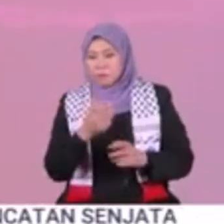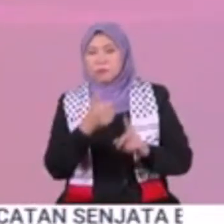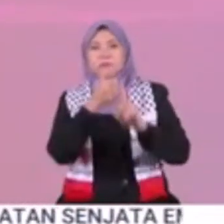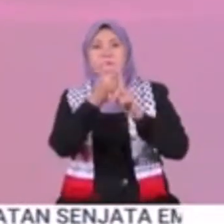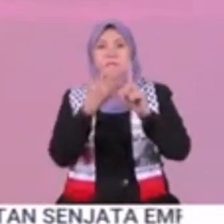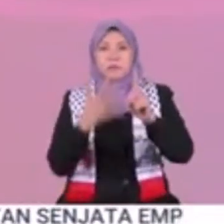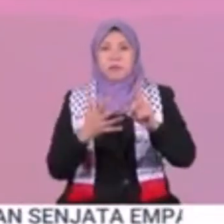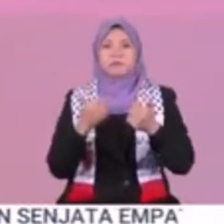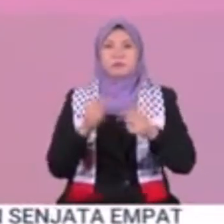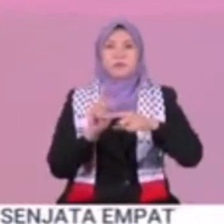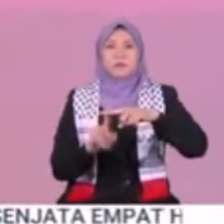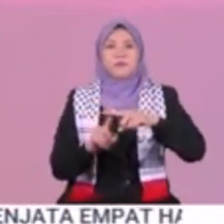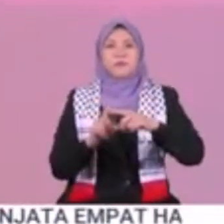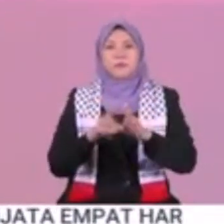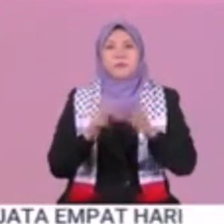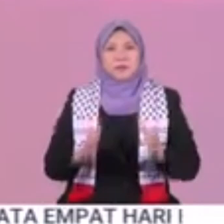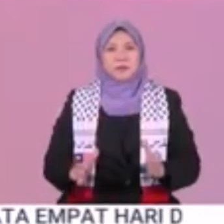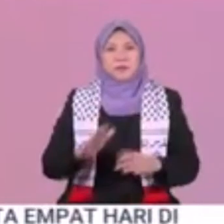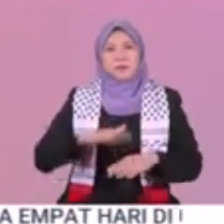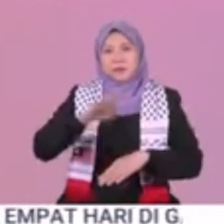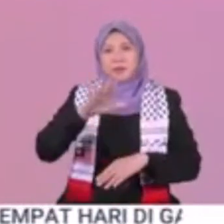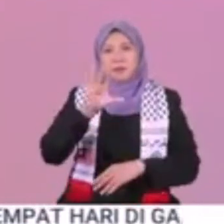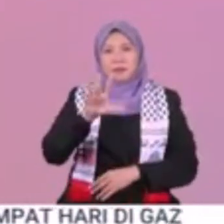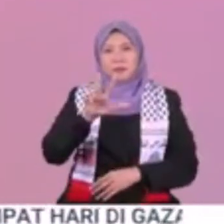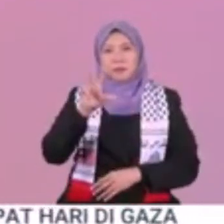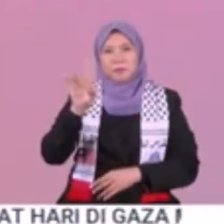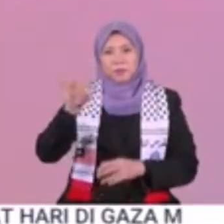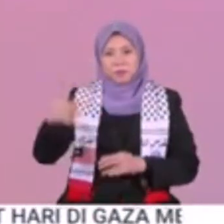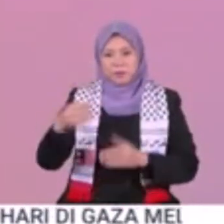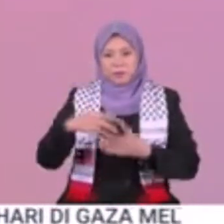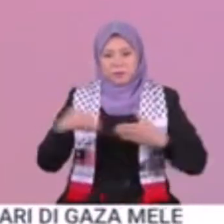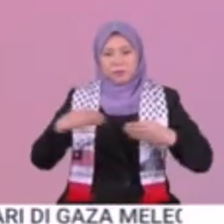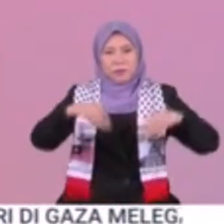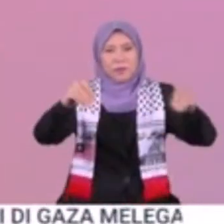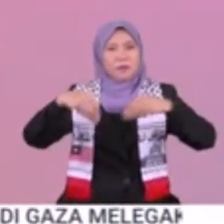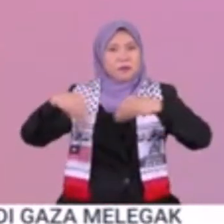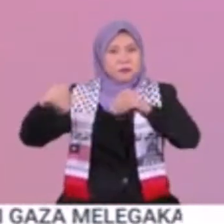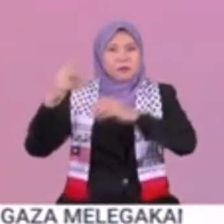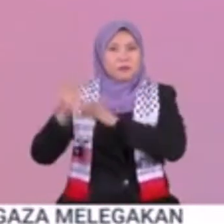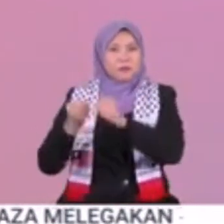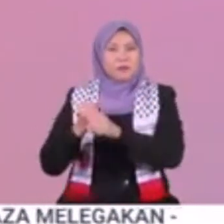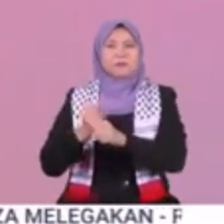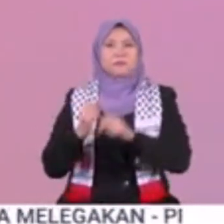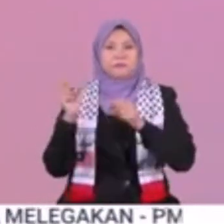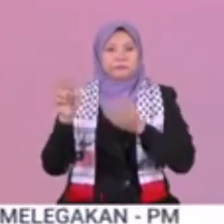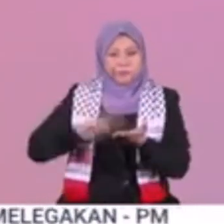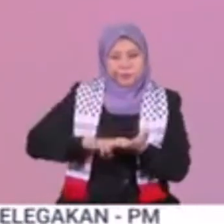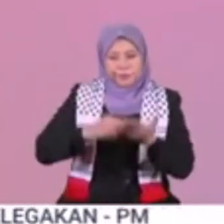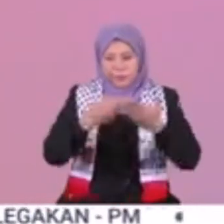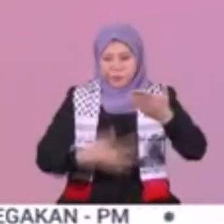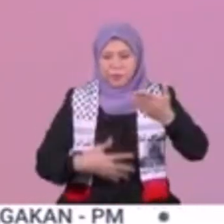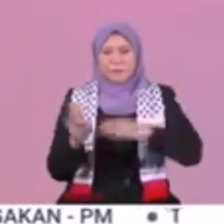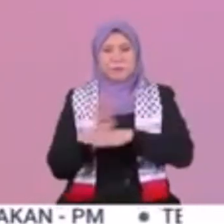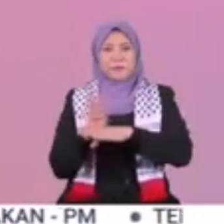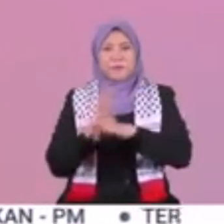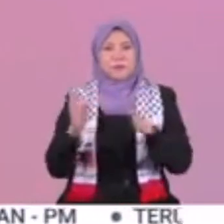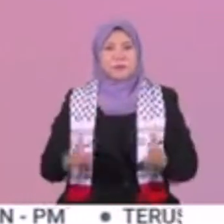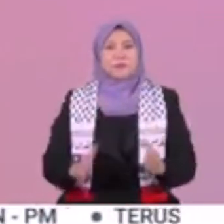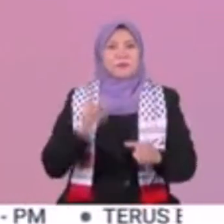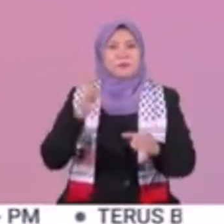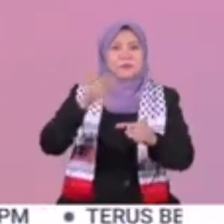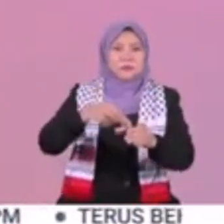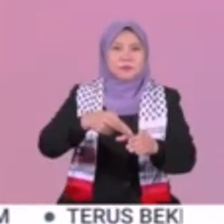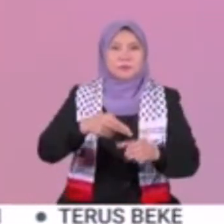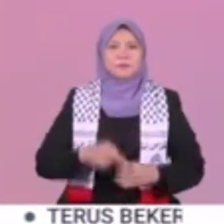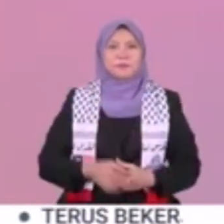impak positif kepada peserta. Lebih RM38 juta hasil jualan tahunan berjaya dicatat dalam kalangan usahawan desa yang